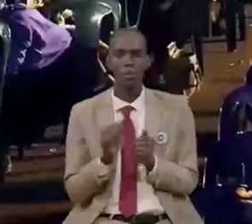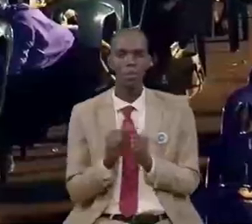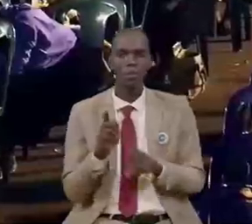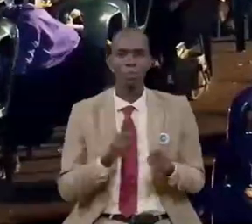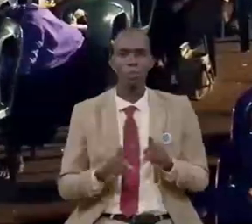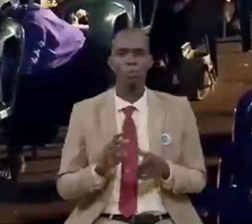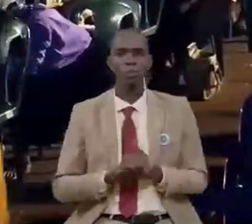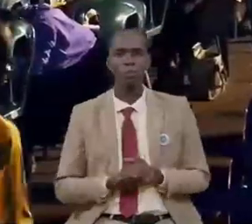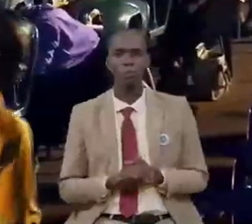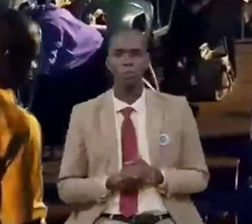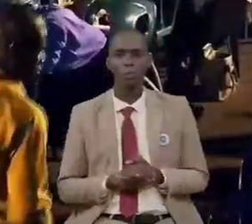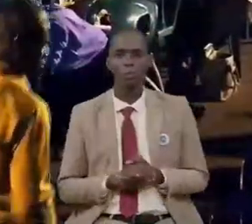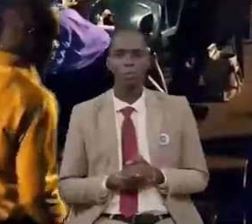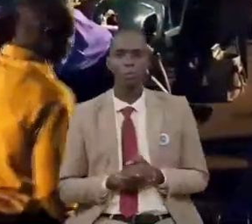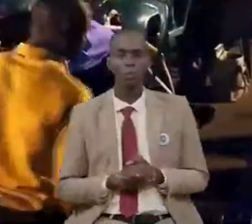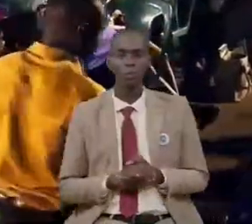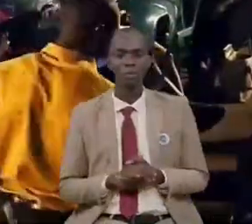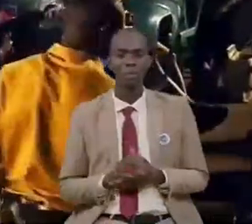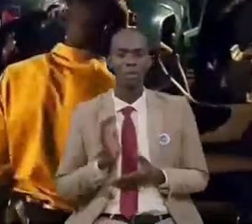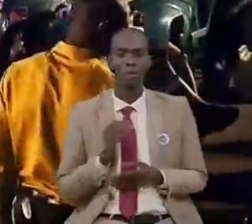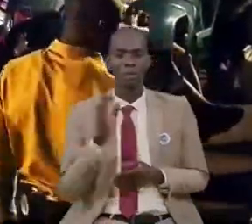à temps.